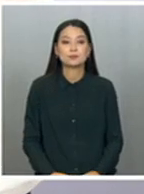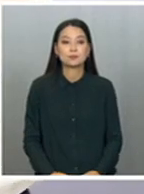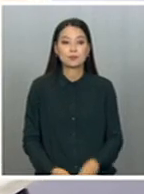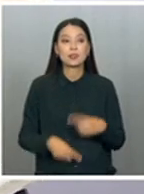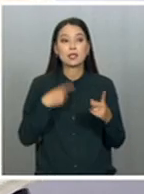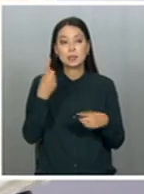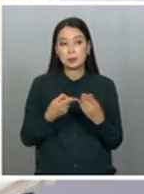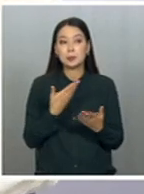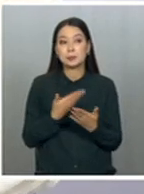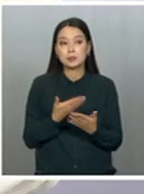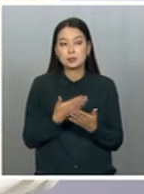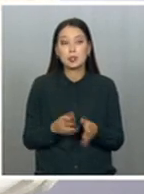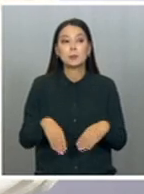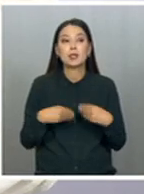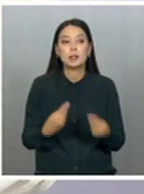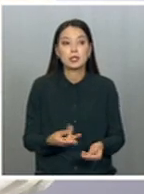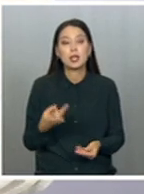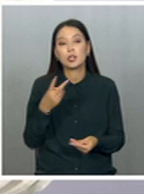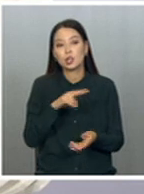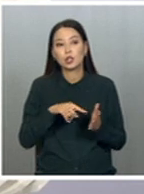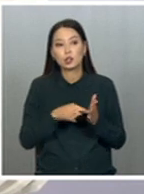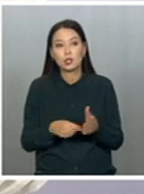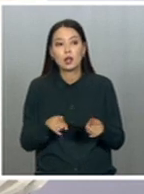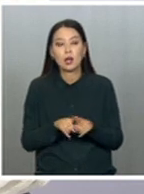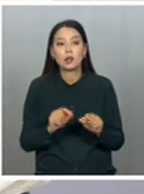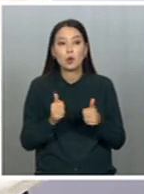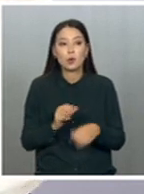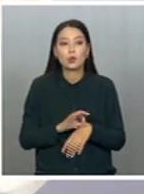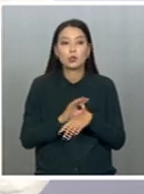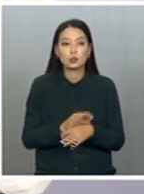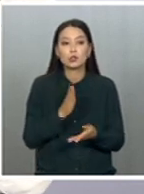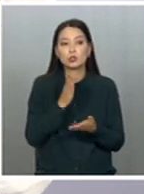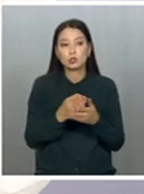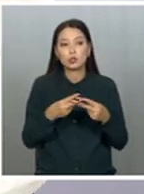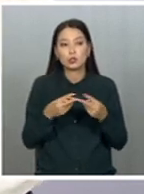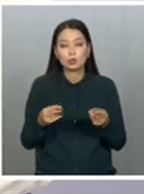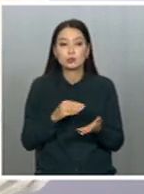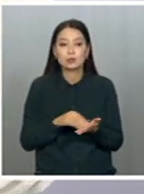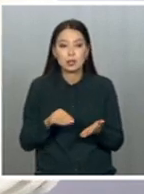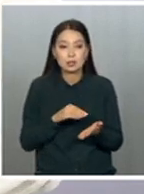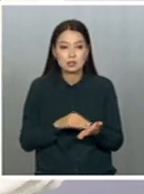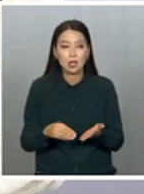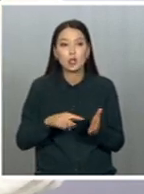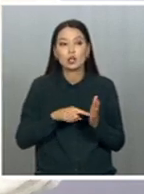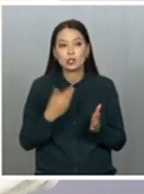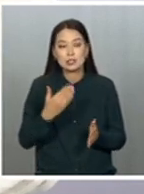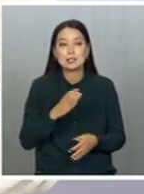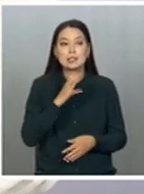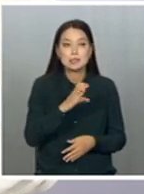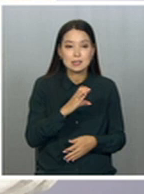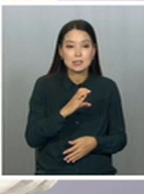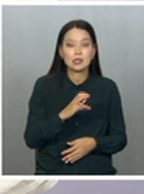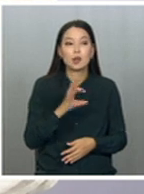мысал. Берілген екі нүкте арқылы өтетін түзудің теңдеуін жазыңыз. Нүктелер C нүктесі,